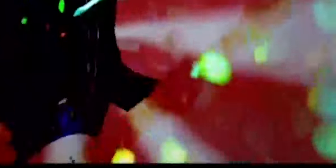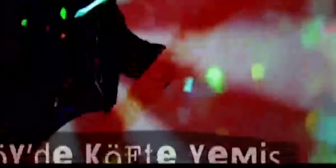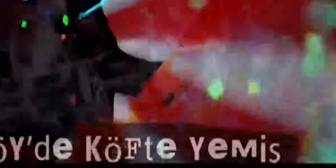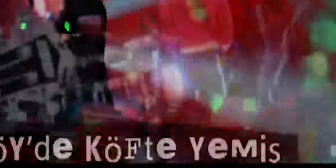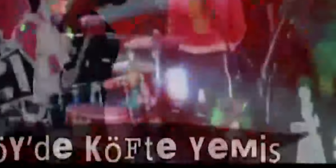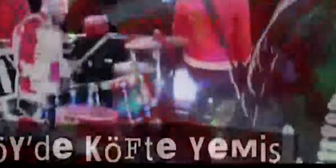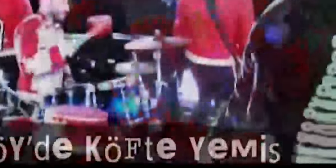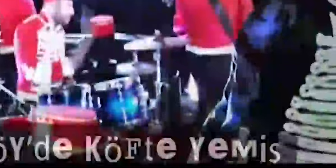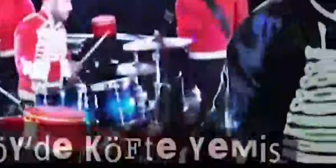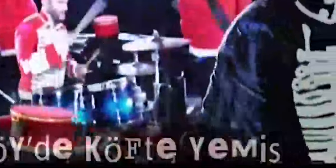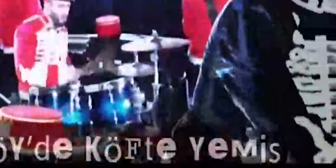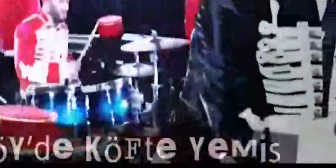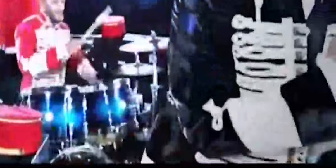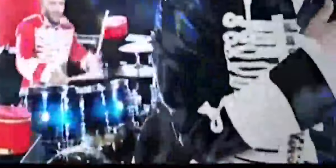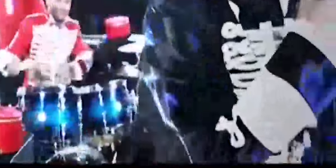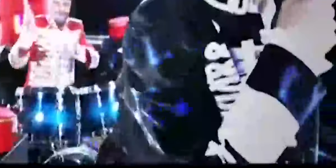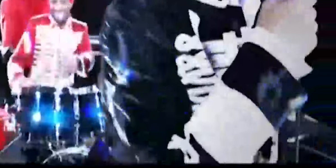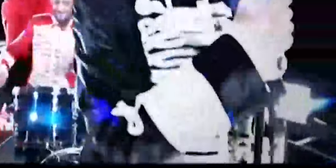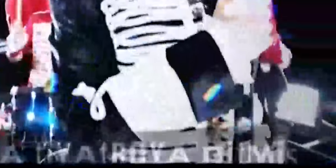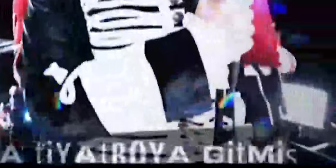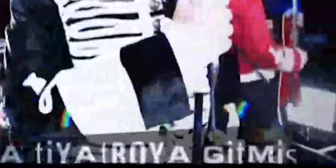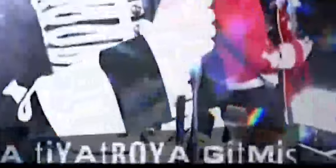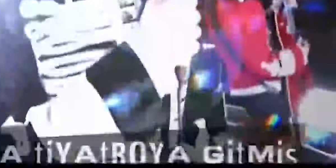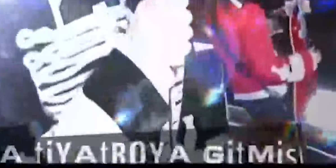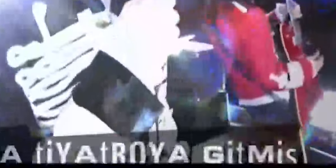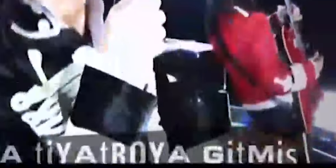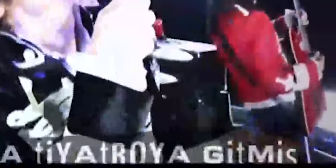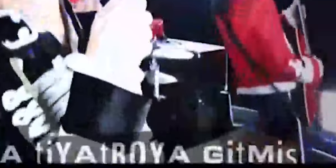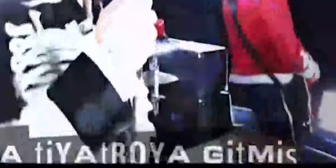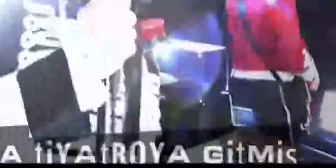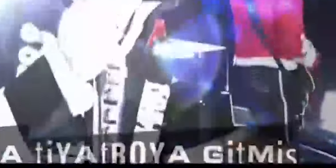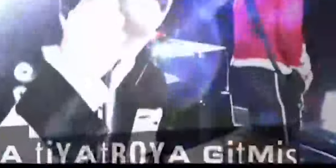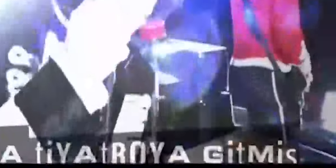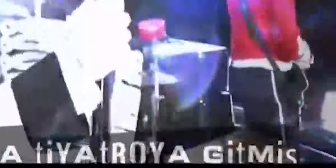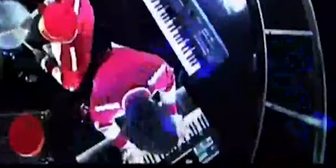Yunus Grant'ın Karaköy'ün köftenmiş, akşamına tiyatroya gitmeniş.